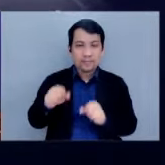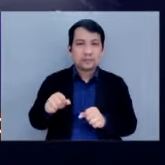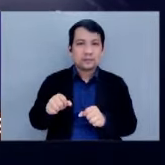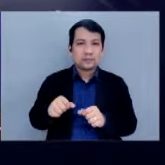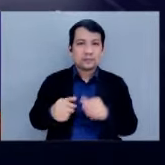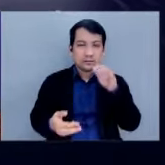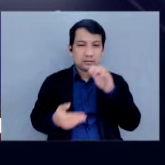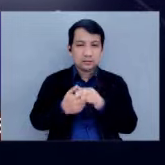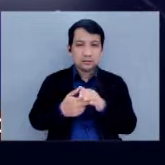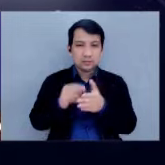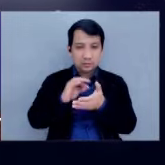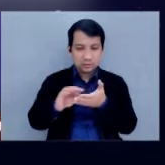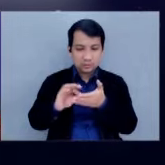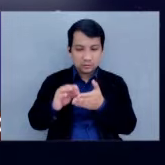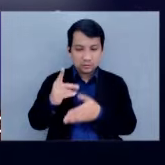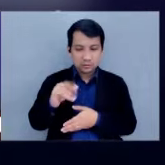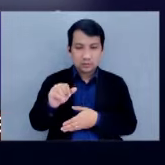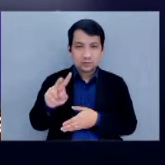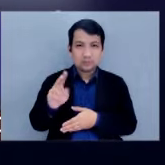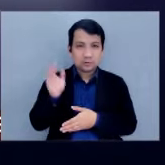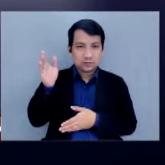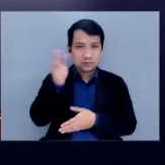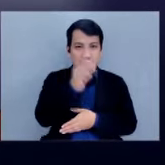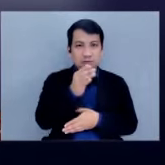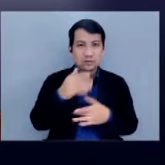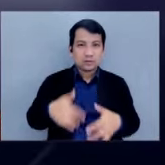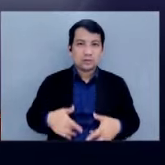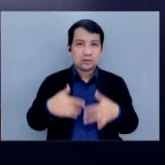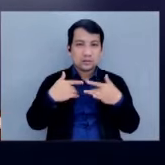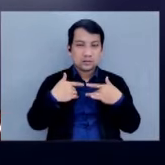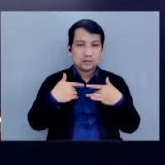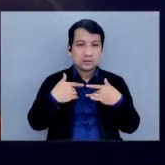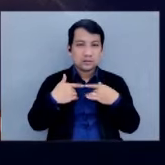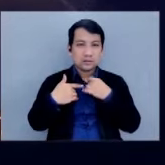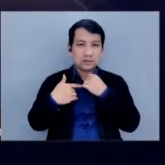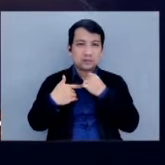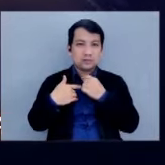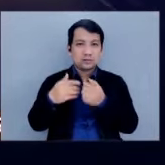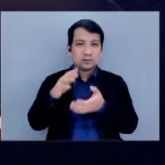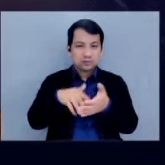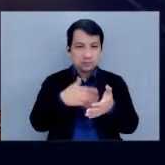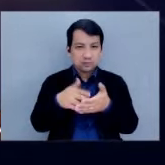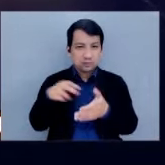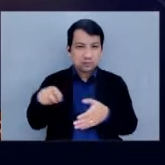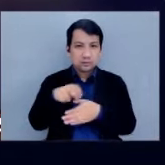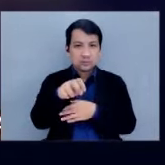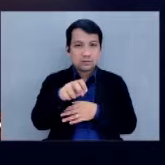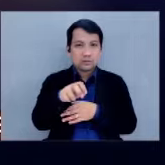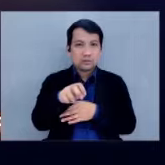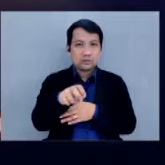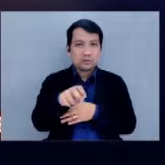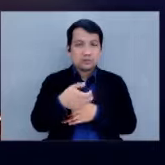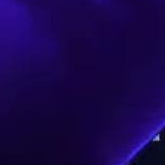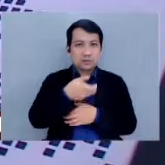accountant si David kaya umiikot lang daw ang buhay niya sa spreadsheet, travel at pag-inom.